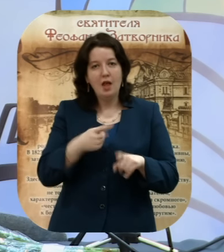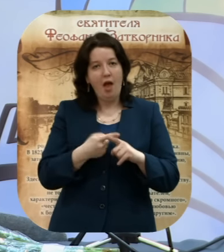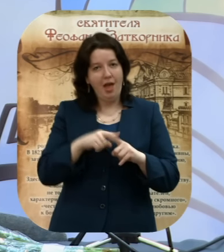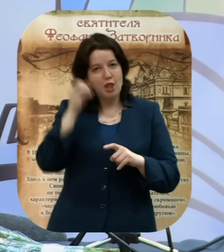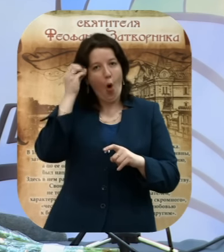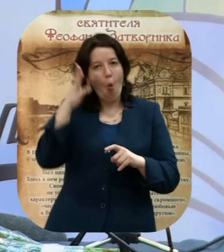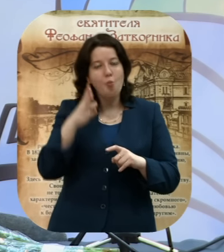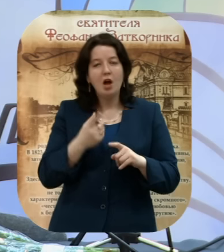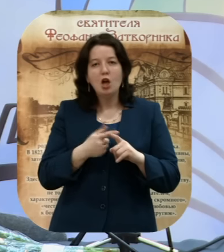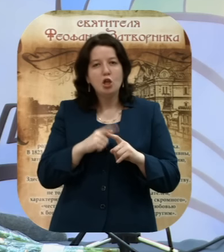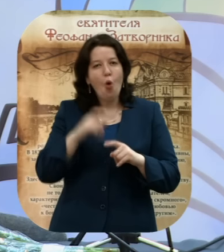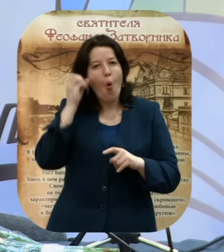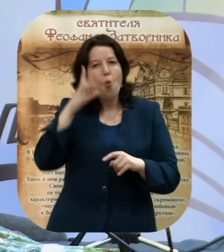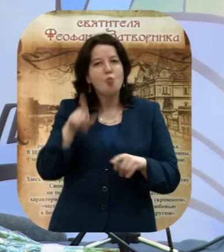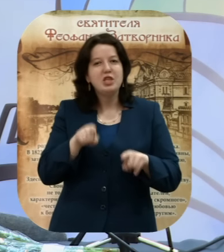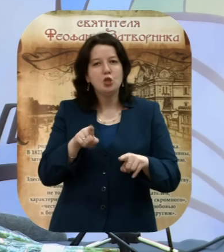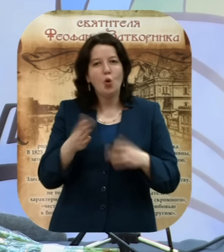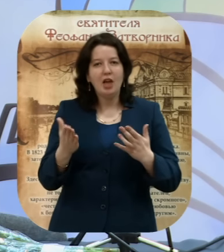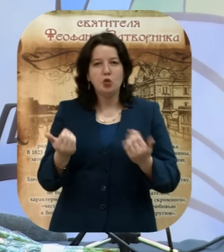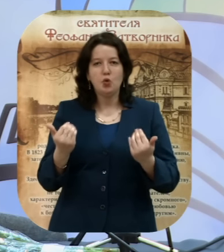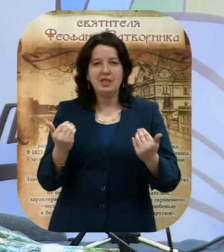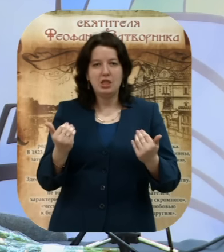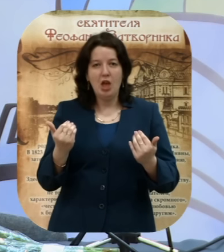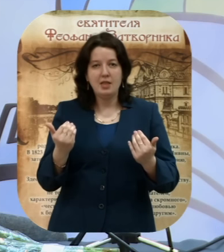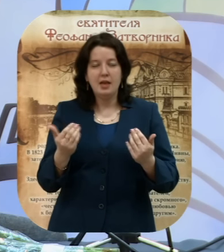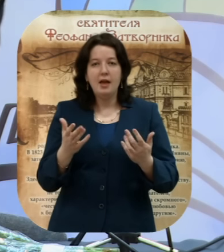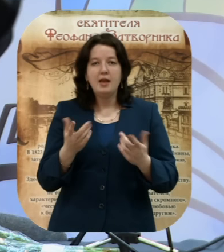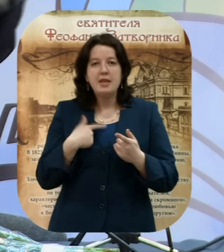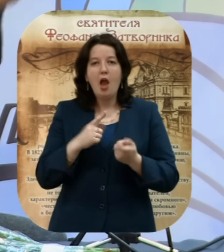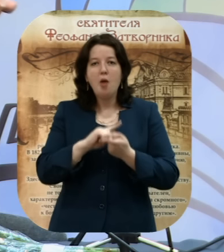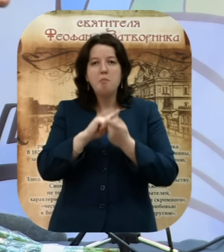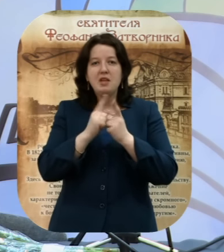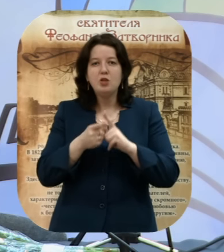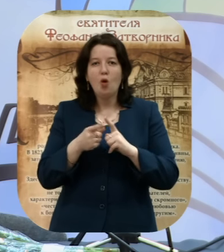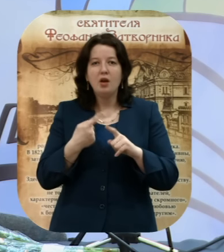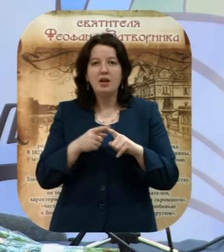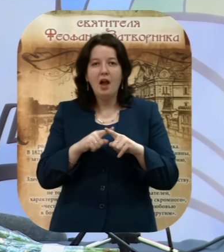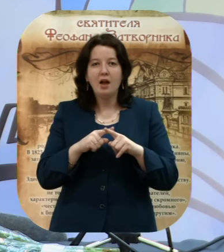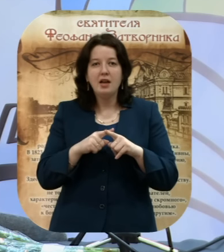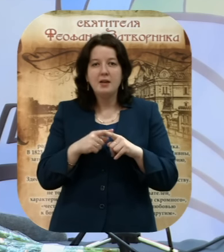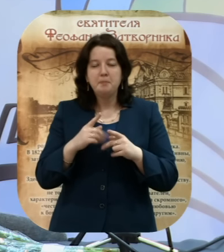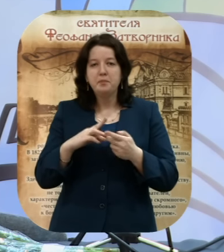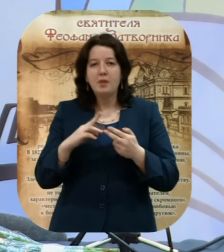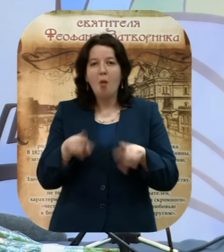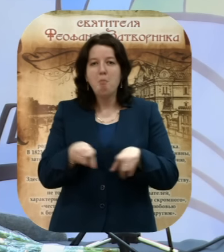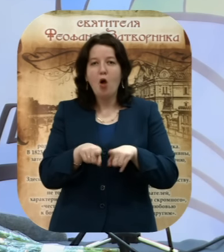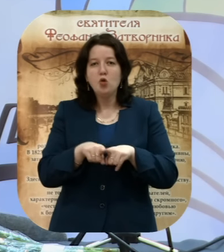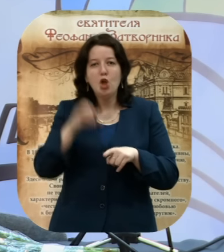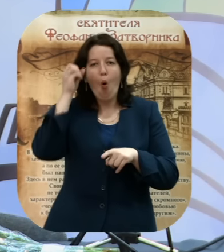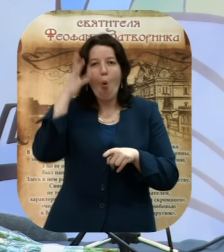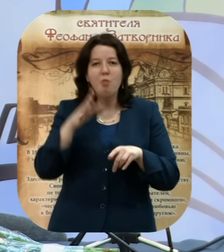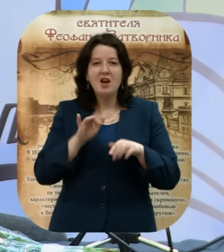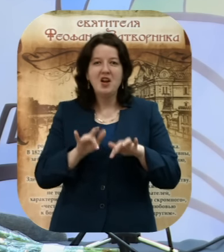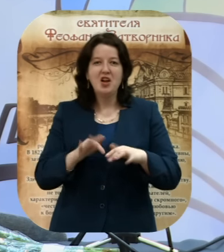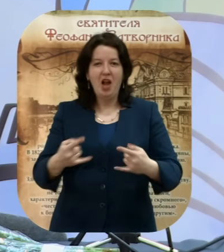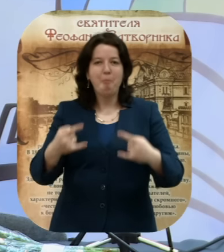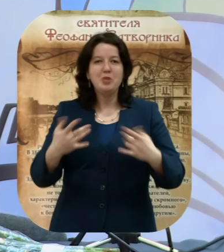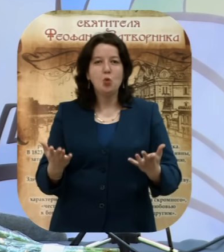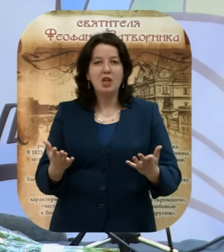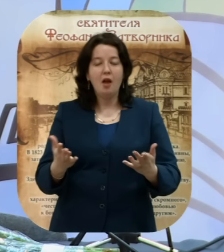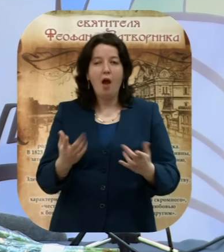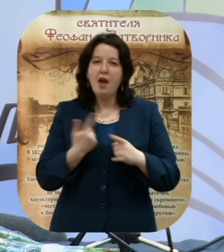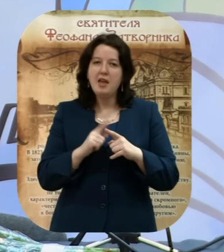теперь моделируется и переведен в железку под названием «компьютер». Нет, а есть